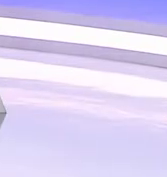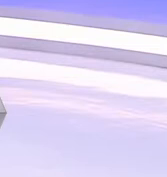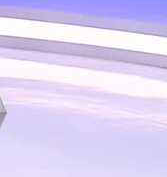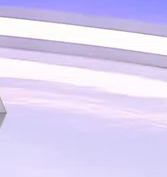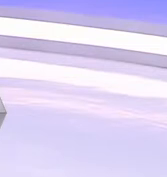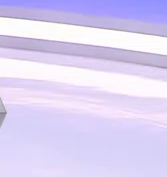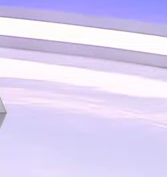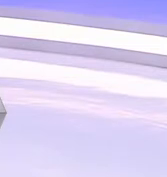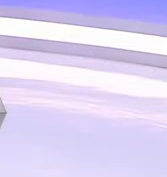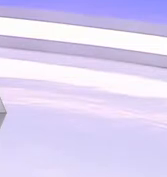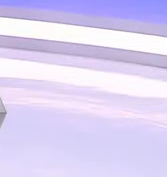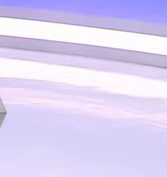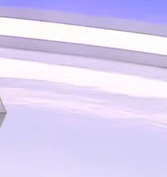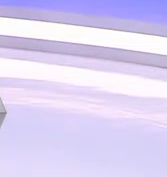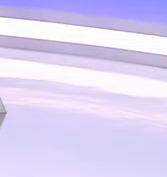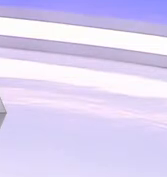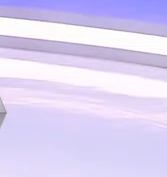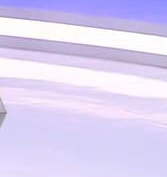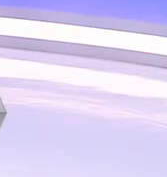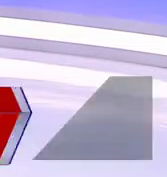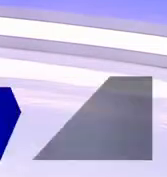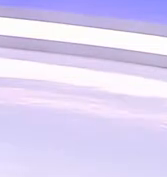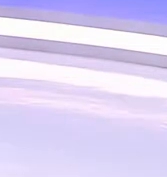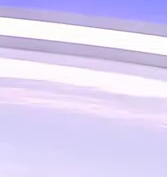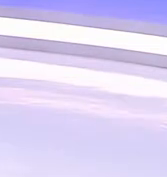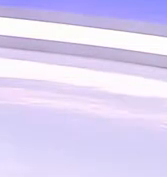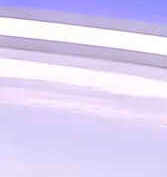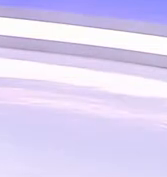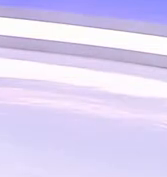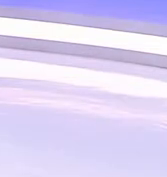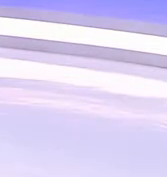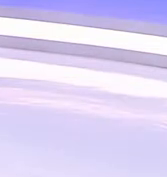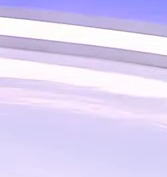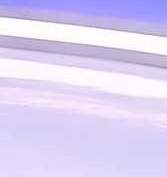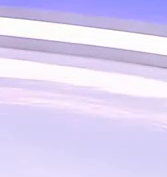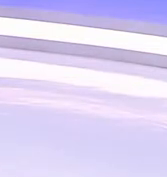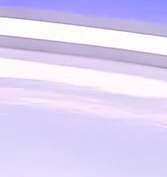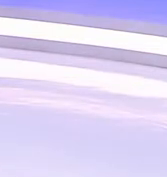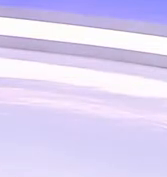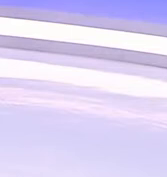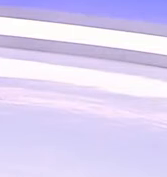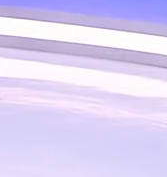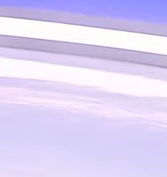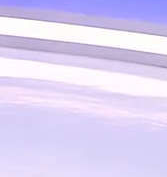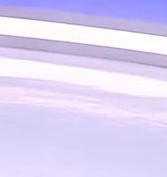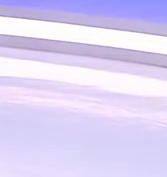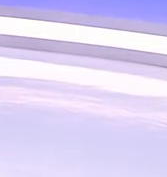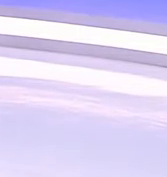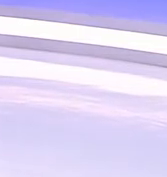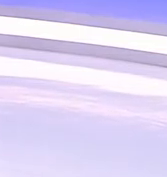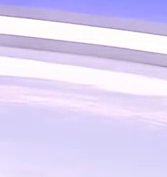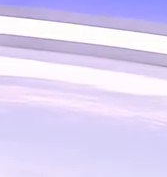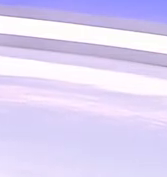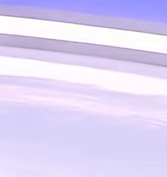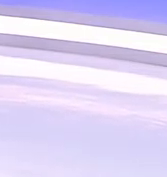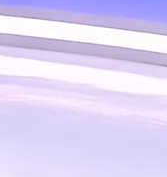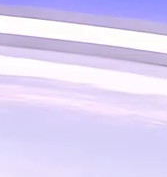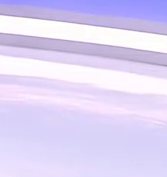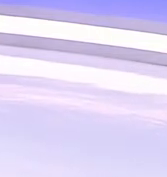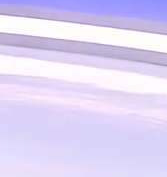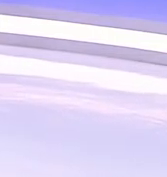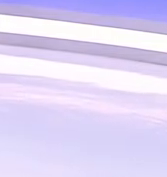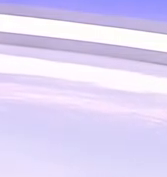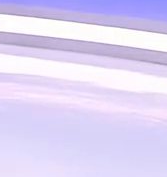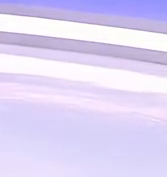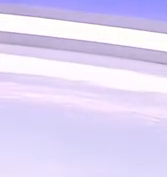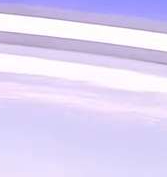na. Mula sa tahanan ng katotohanan, sa ngalan ni PR Kanghel, ako po si Mariz Umali. Sa ngalan ni Ivan Mayrina, ako si Jun Venerasyon. Ito